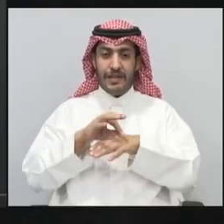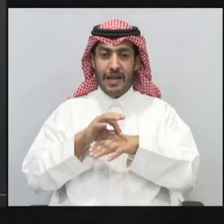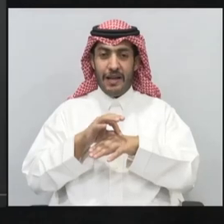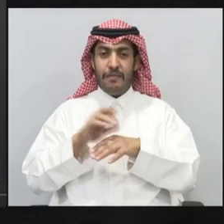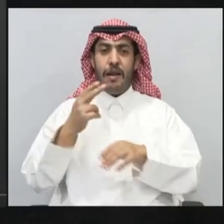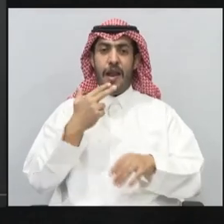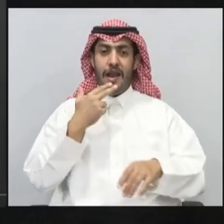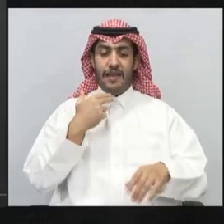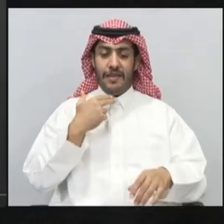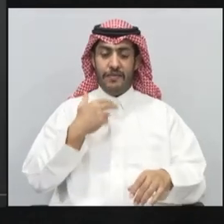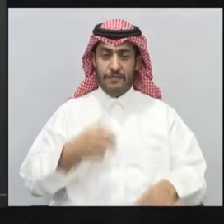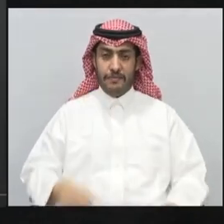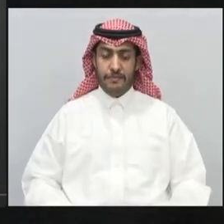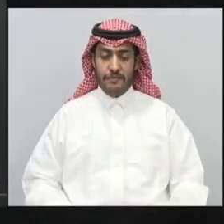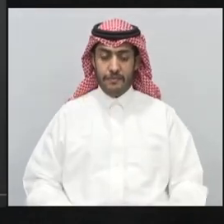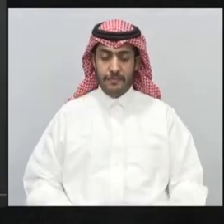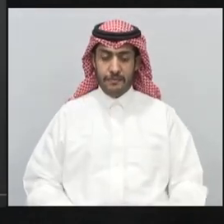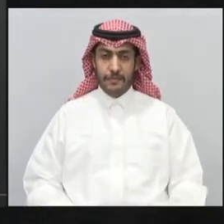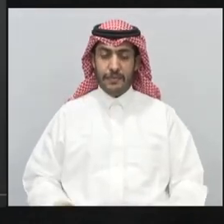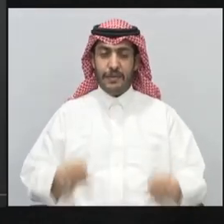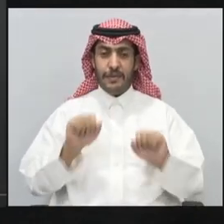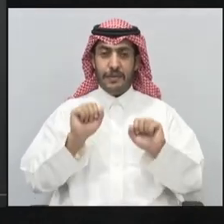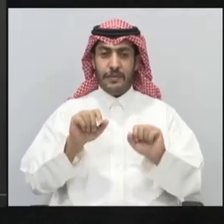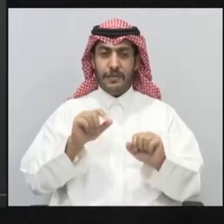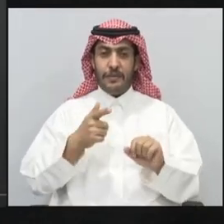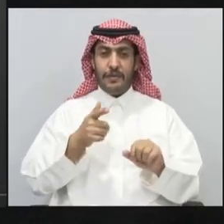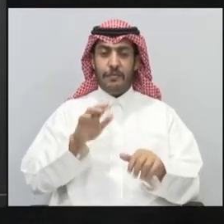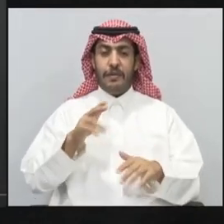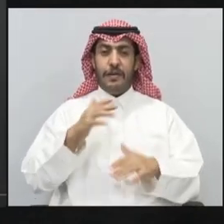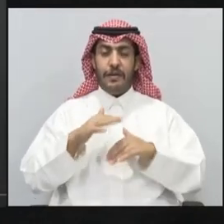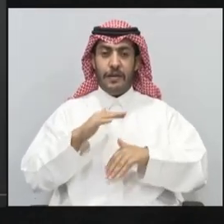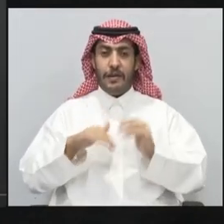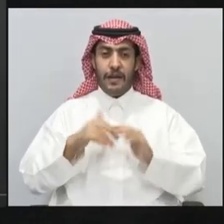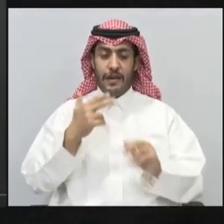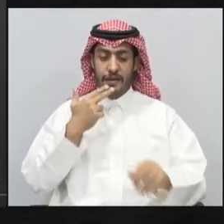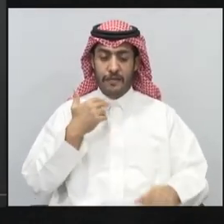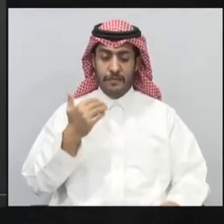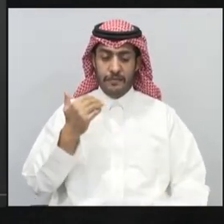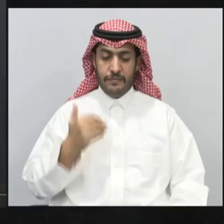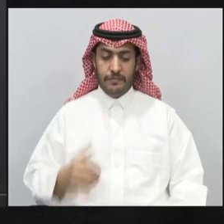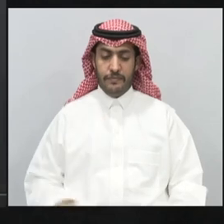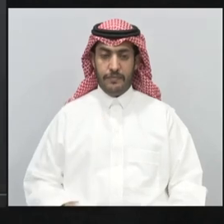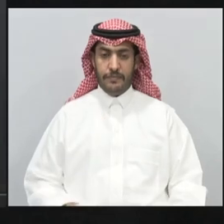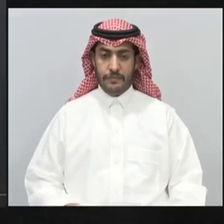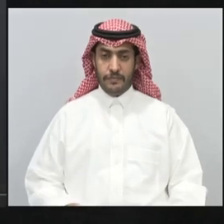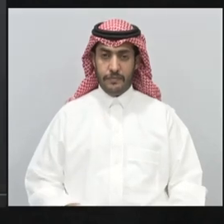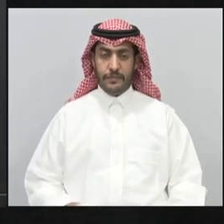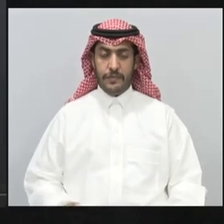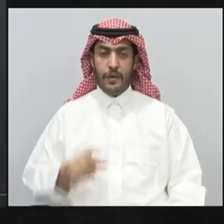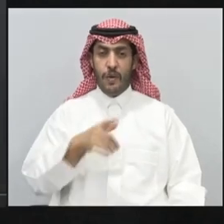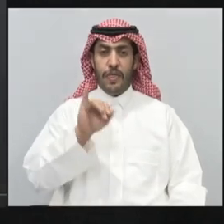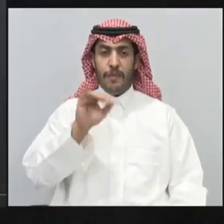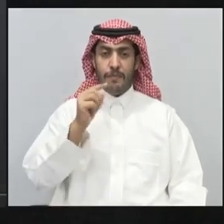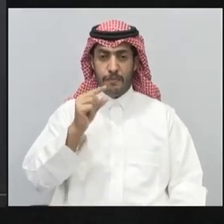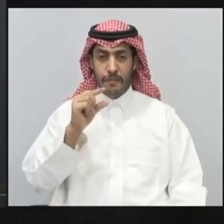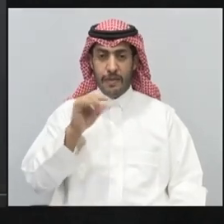النظيف جميل احسنت اذا مخصوص هنا هو النظيف هو النظيف نقول هنا المخصوص بالمدح والذم هو